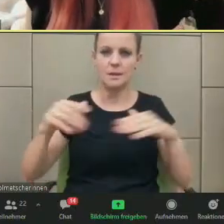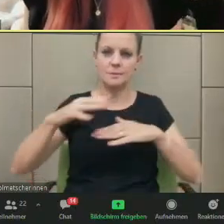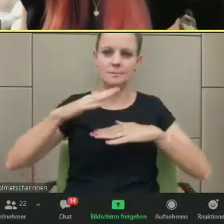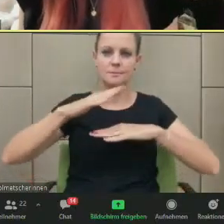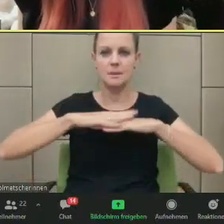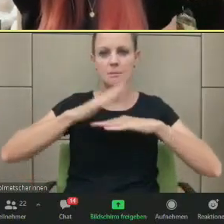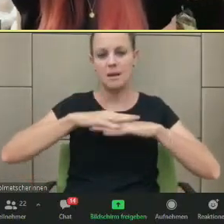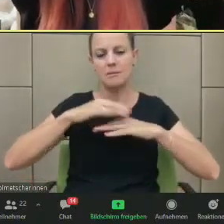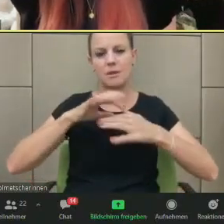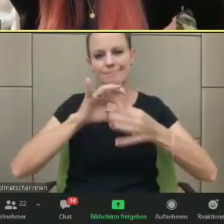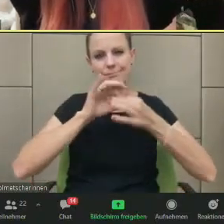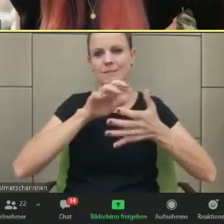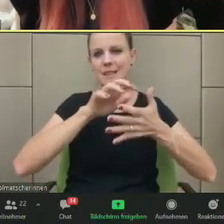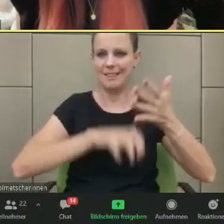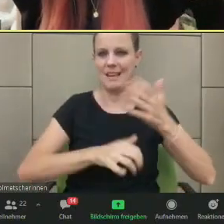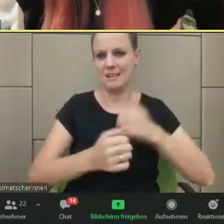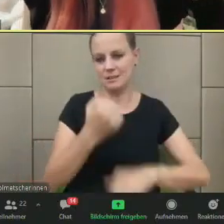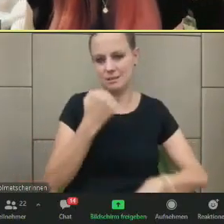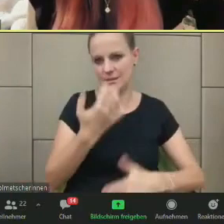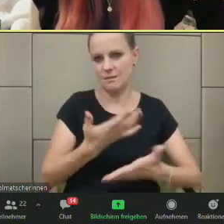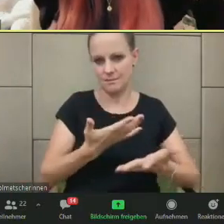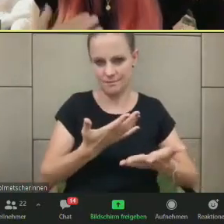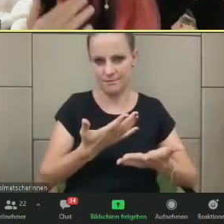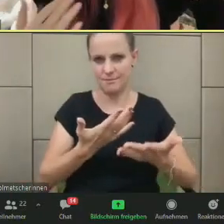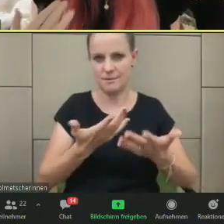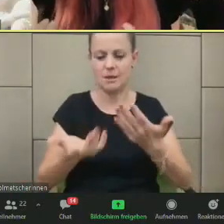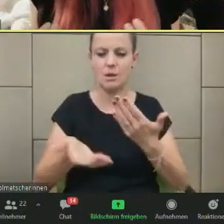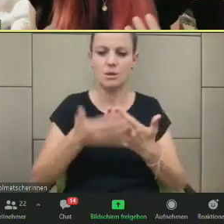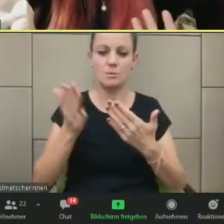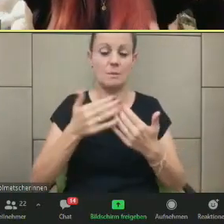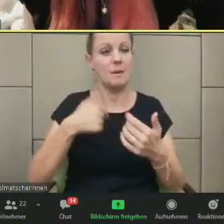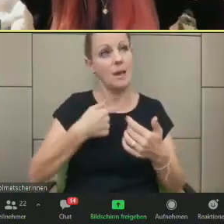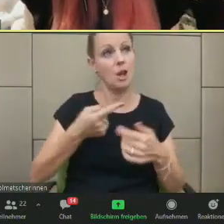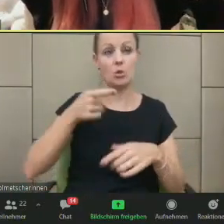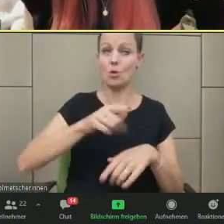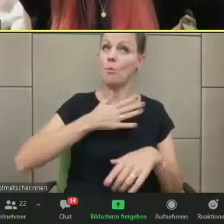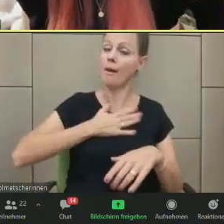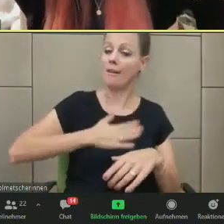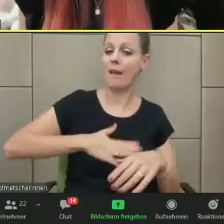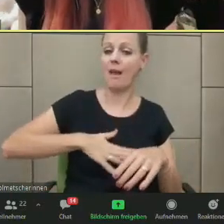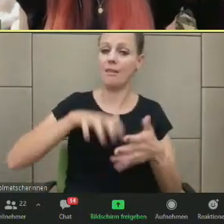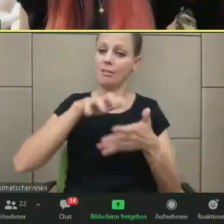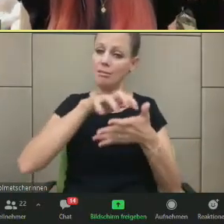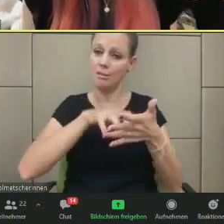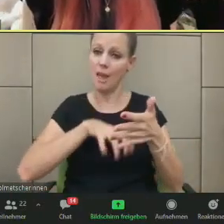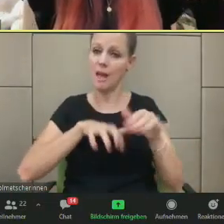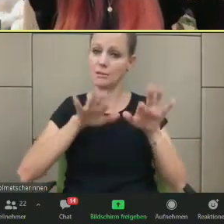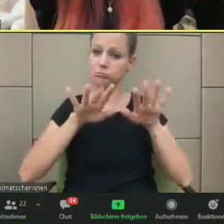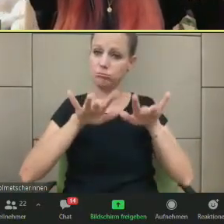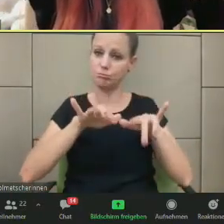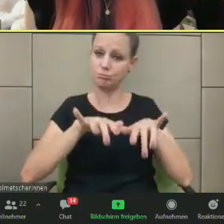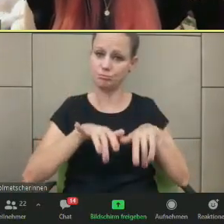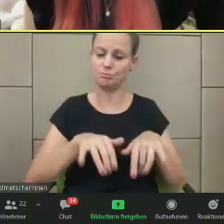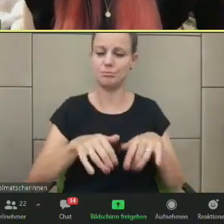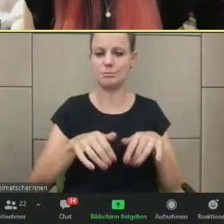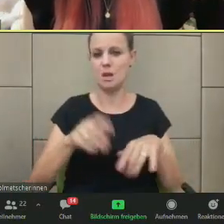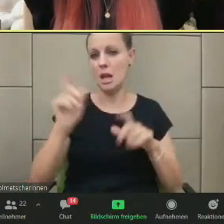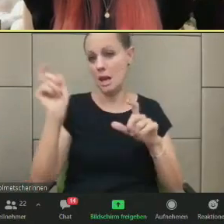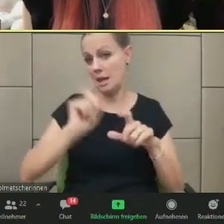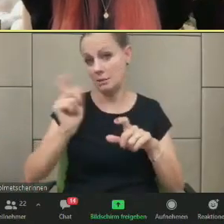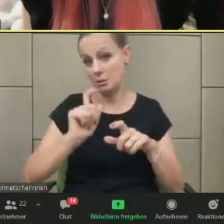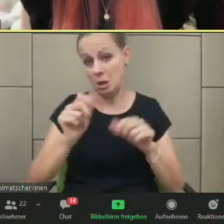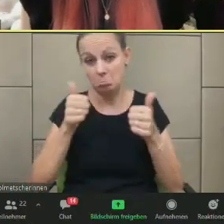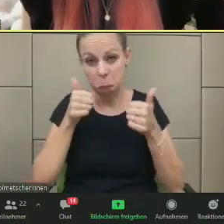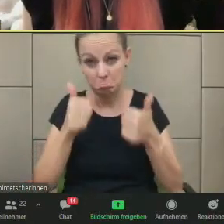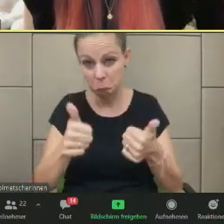sehr textbasiert sind zum Teil. Also wenn ich ein Typ bin, der gern Texte schreibt, dann eignet sich da zum Beispiel Instagram einmal für